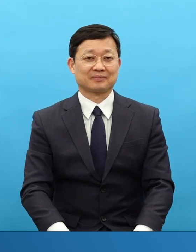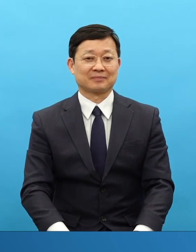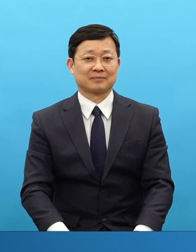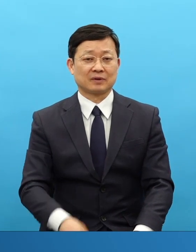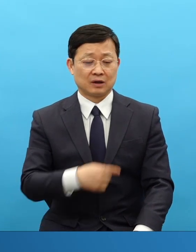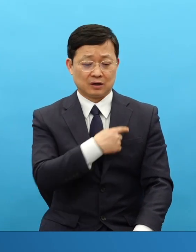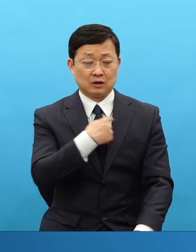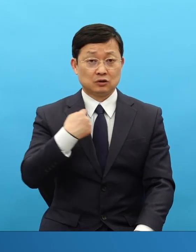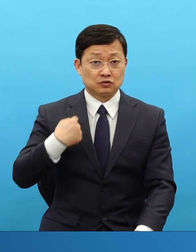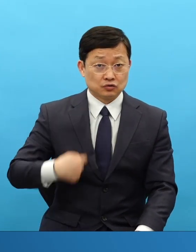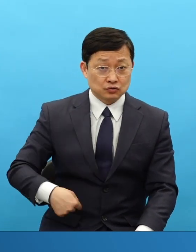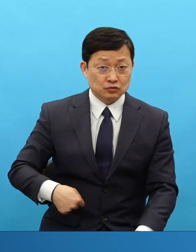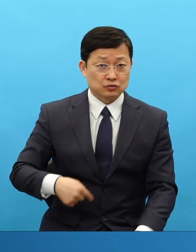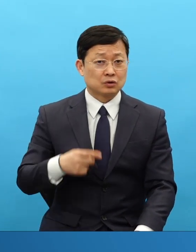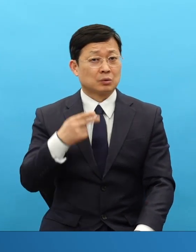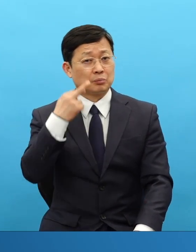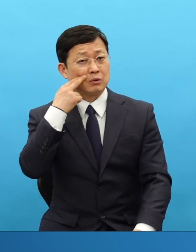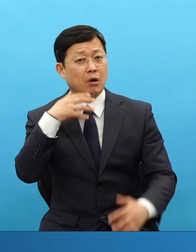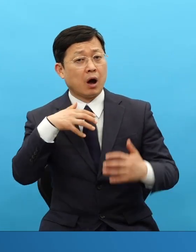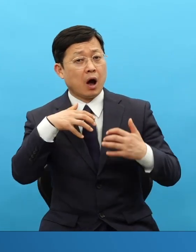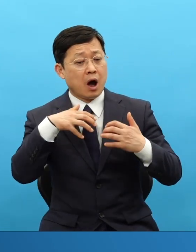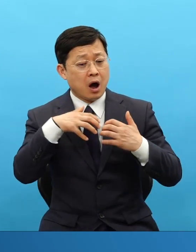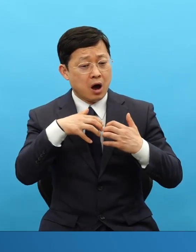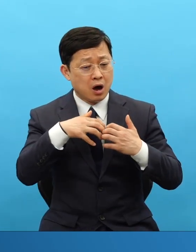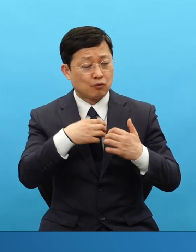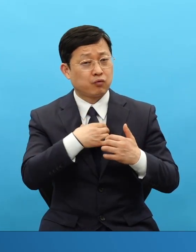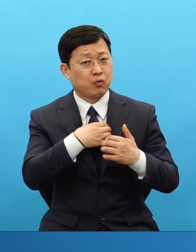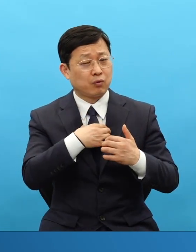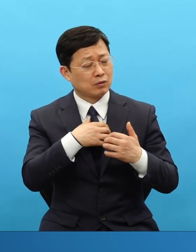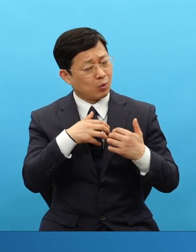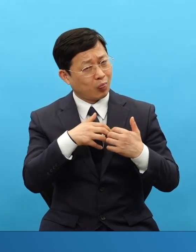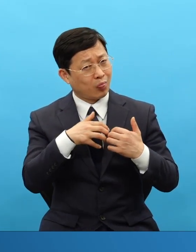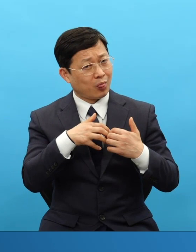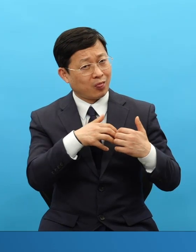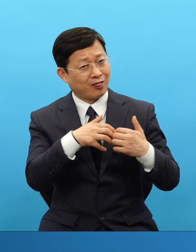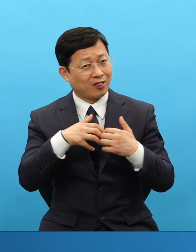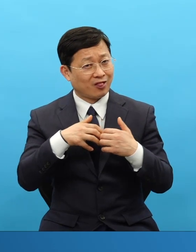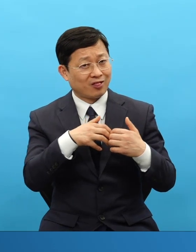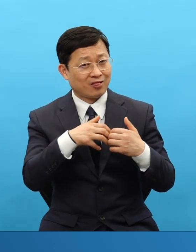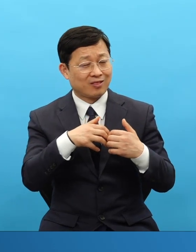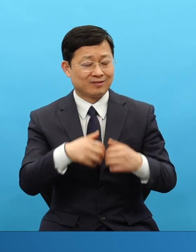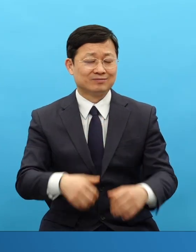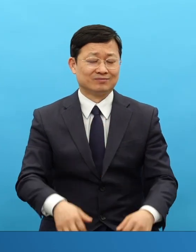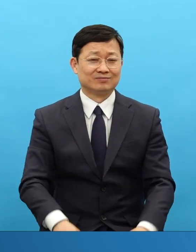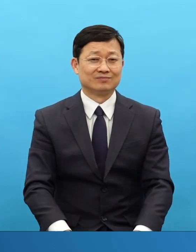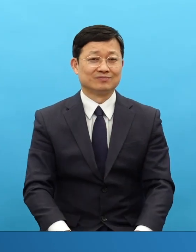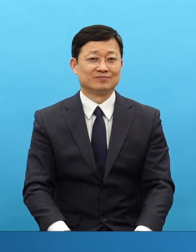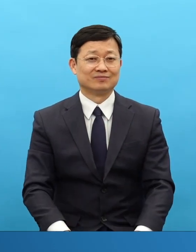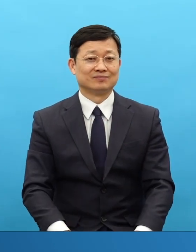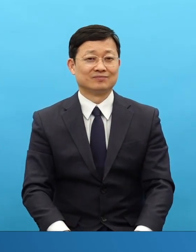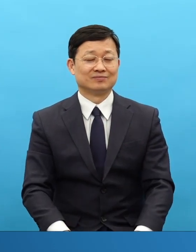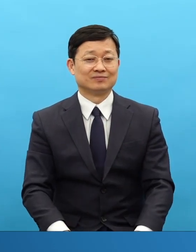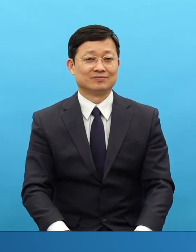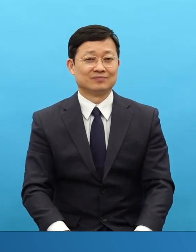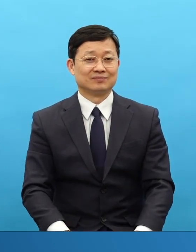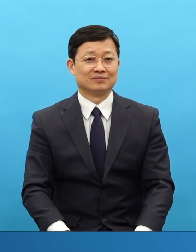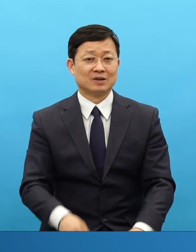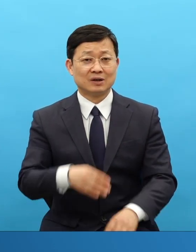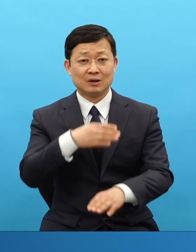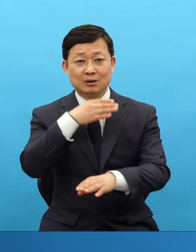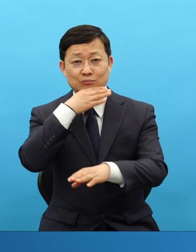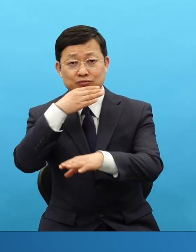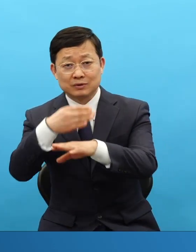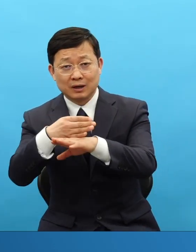중국과 미국은 싸울 수 밖에 없는 상황이고요. 싸울 수 상황이고요. 또 북한